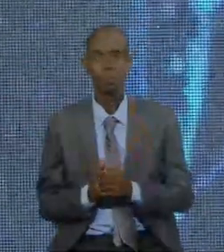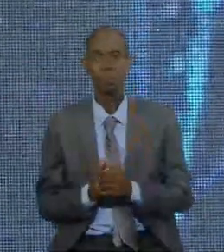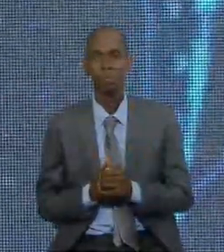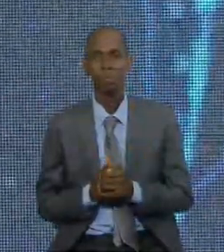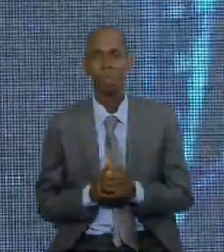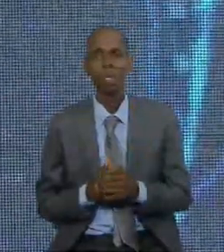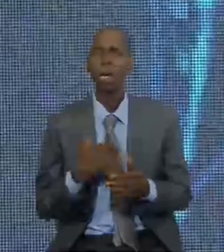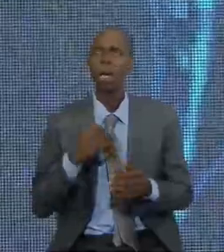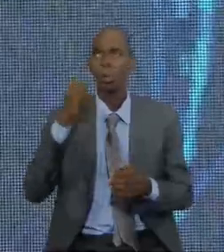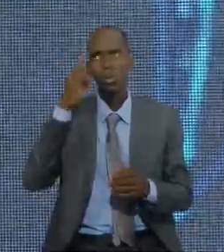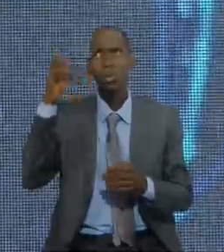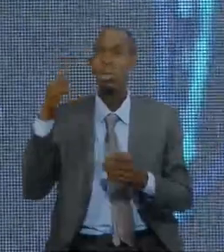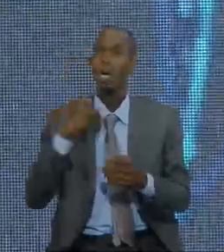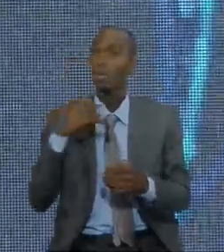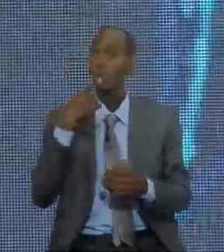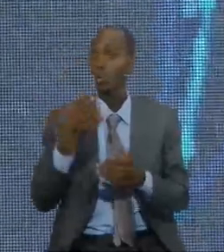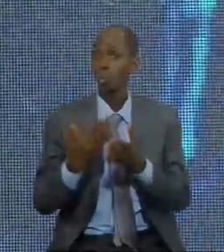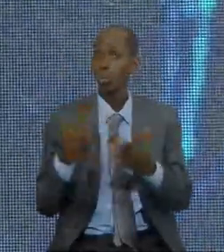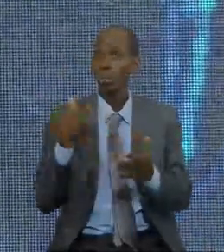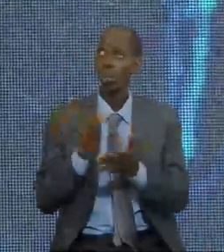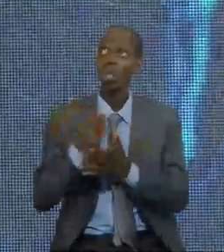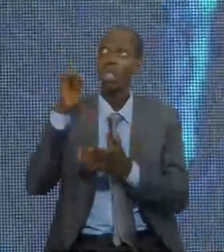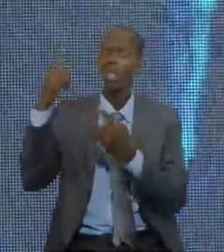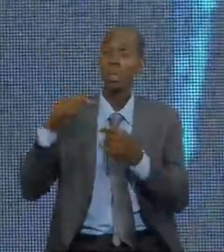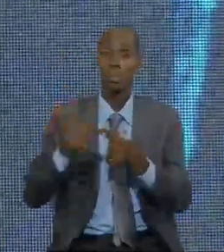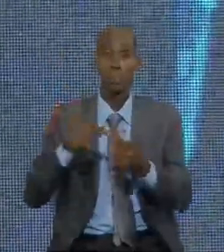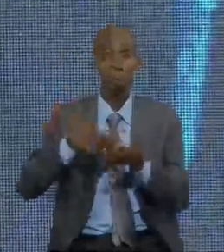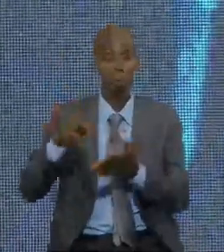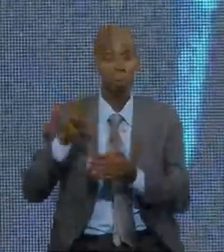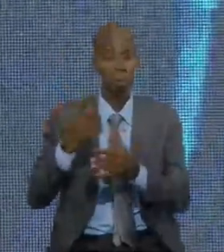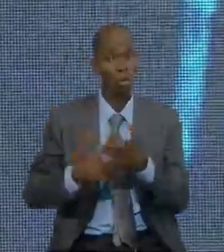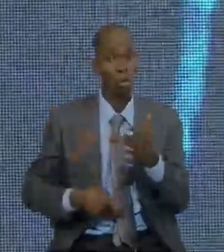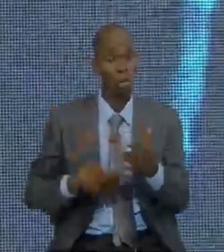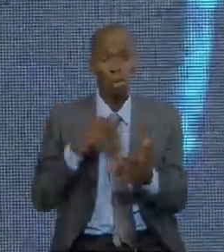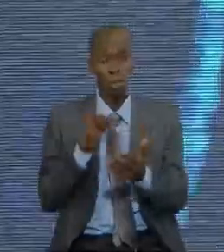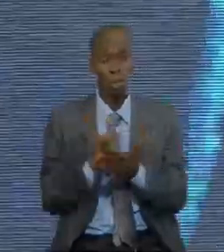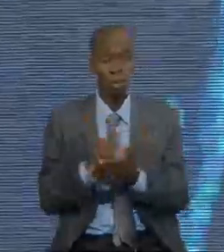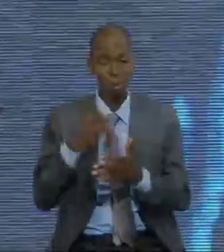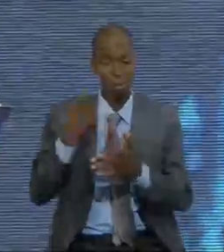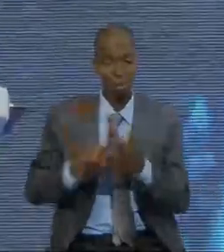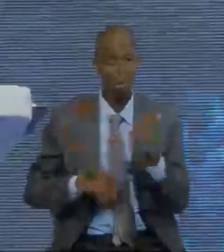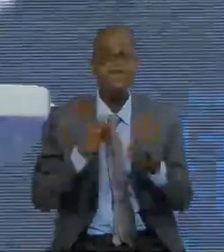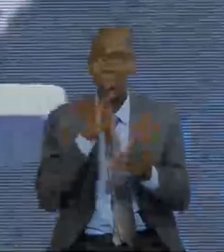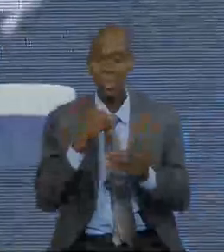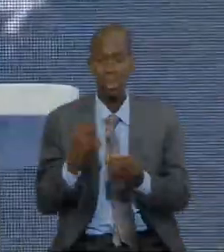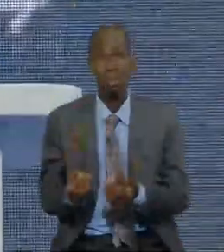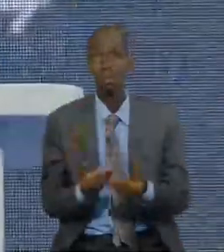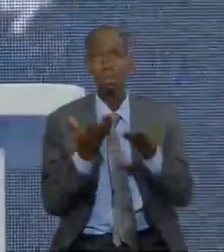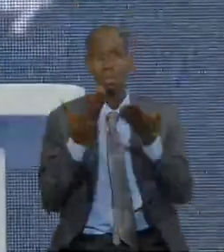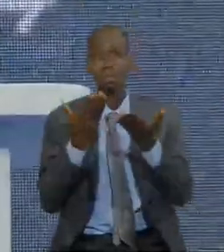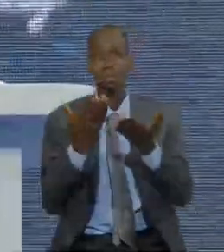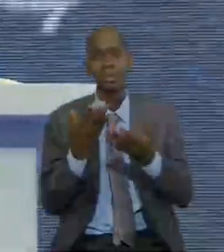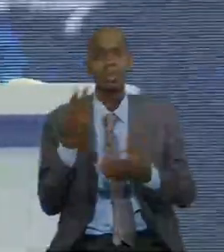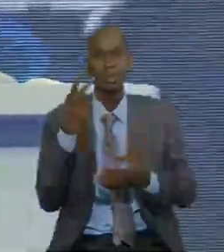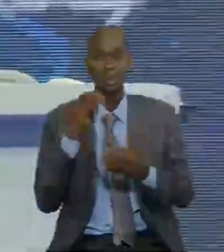j'ai dit qu'il est venu payer le prix et le prix est l'expiration